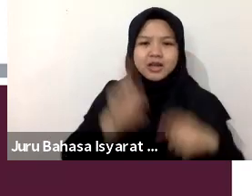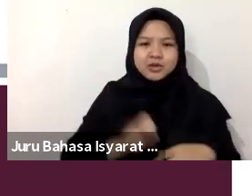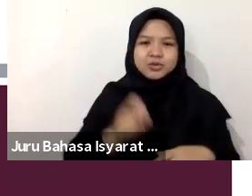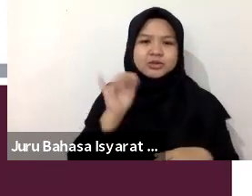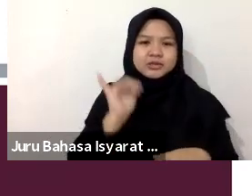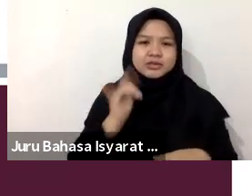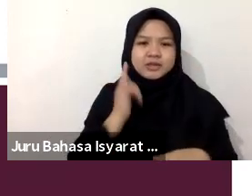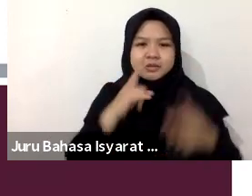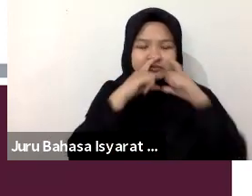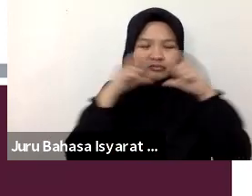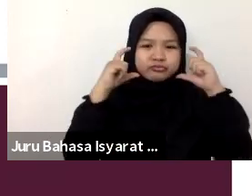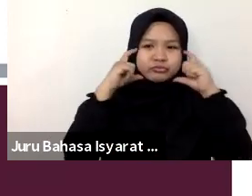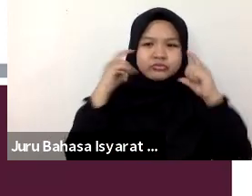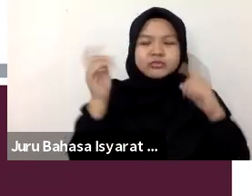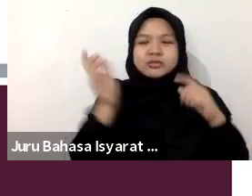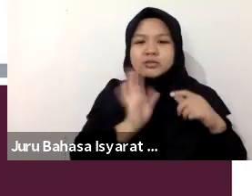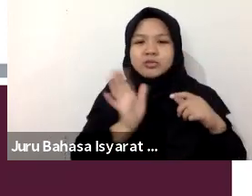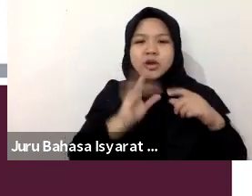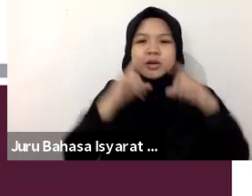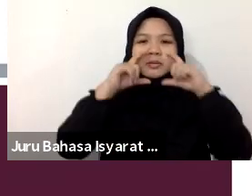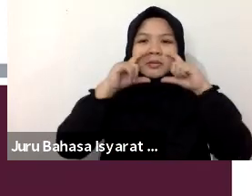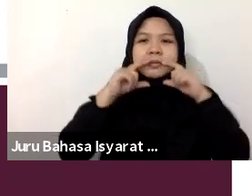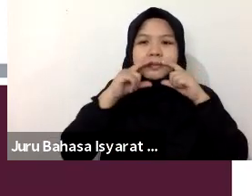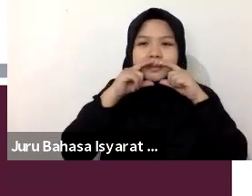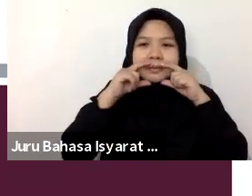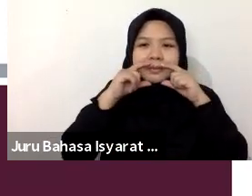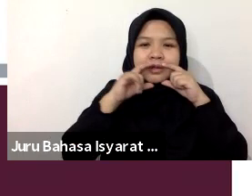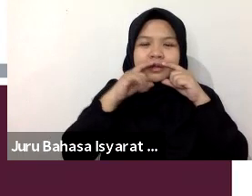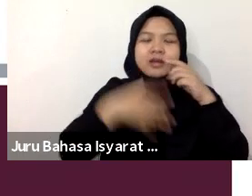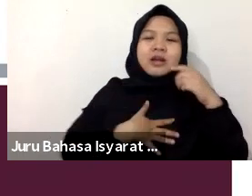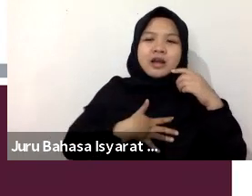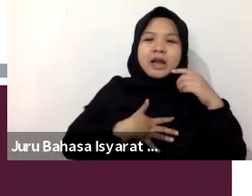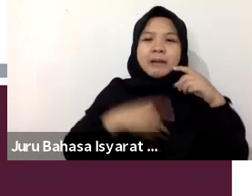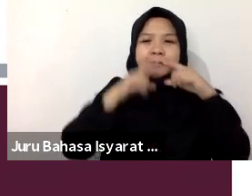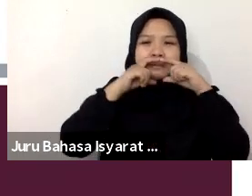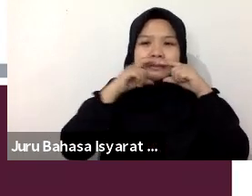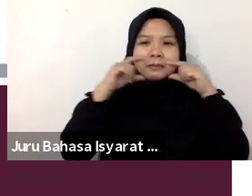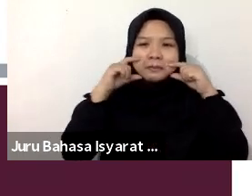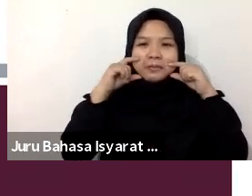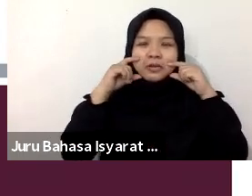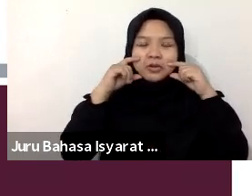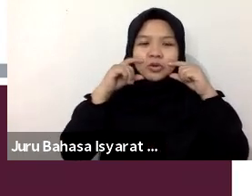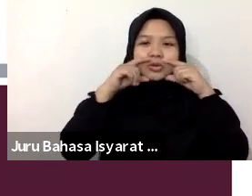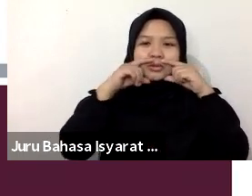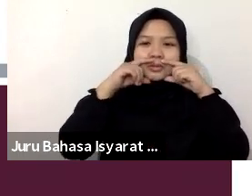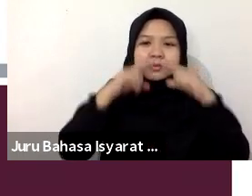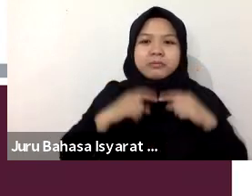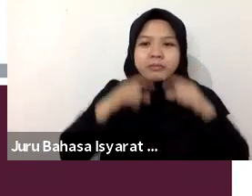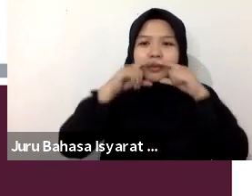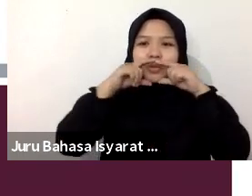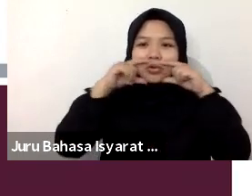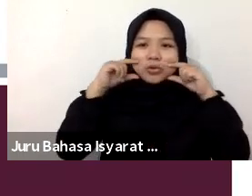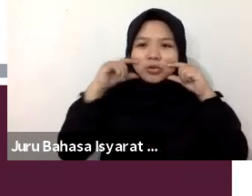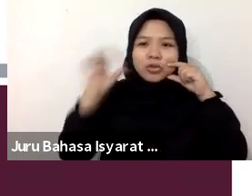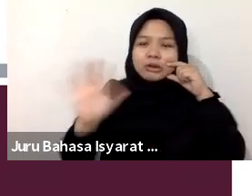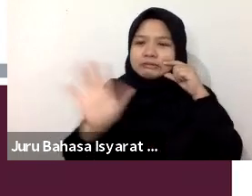benar, jangan hanya ditaruh di mulut, hidungnya karena engap, katanya ya karena sesak, hidungnya dibuka, jadi cuma mulut saja.